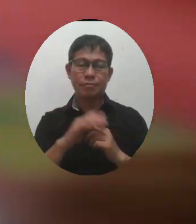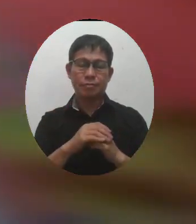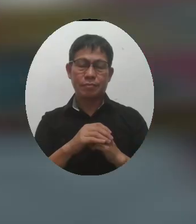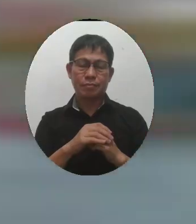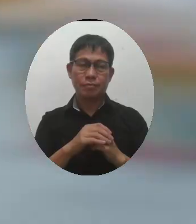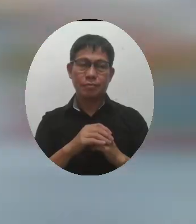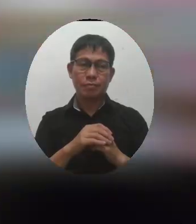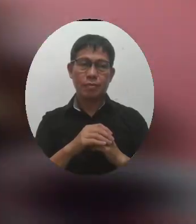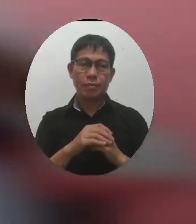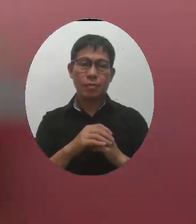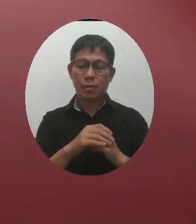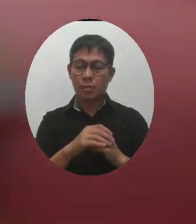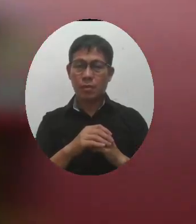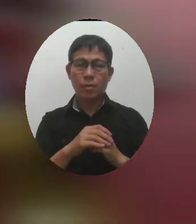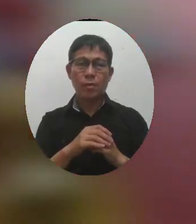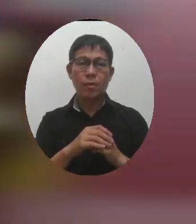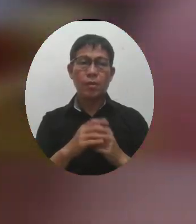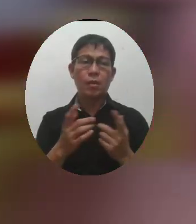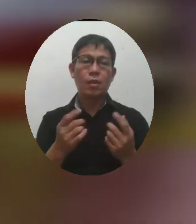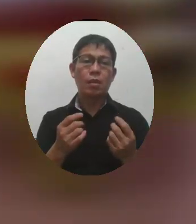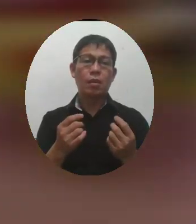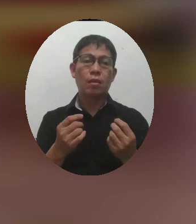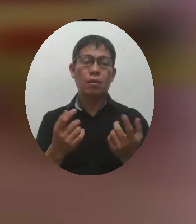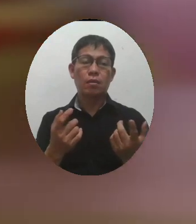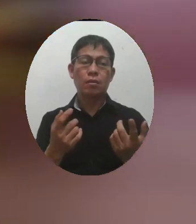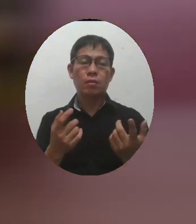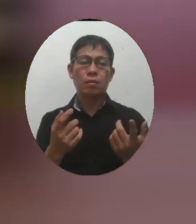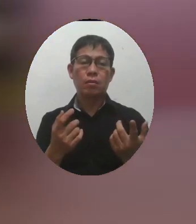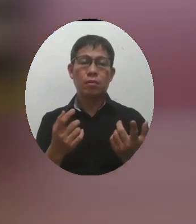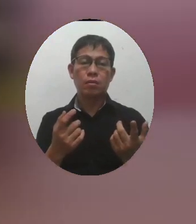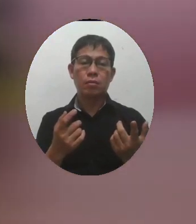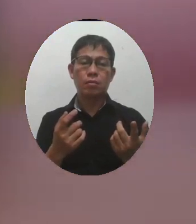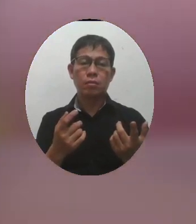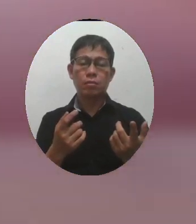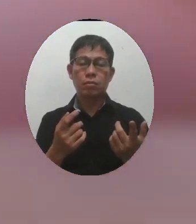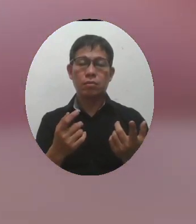Gayahin mo yung ginagawa ni Ma'am. Gayahin mo si Rina, oh.